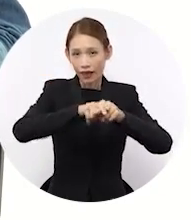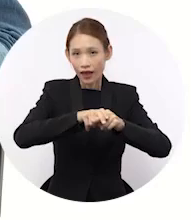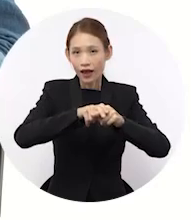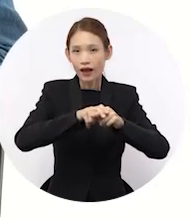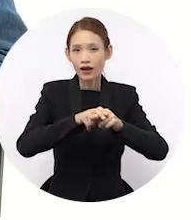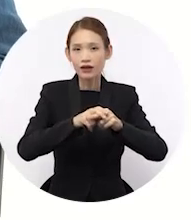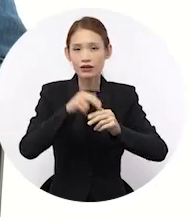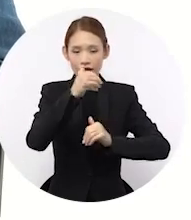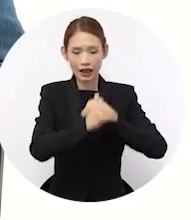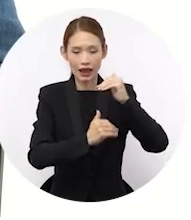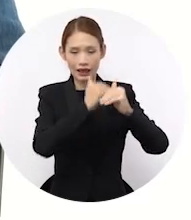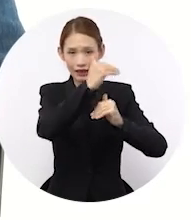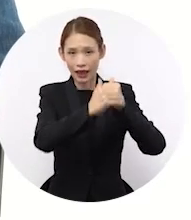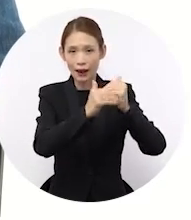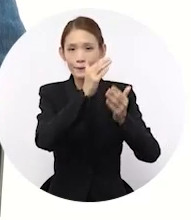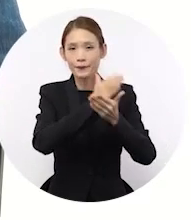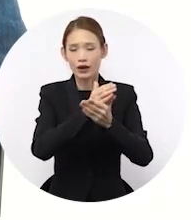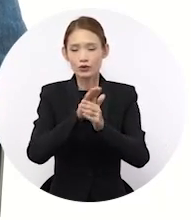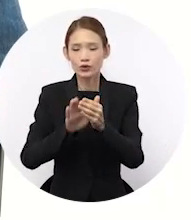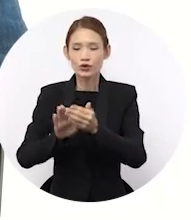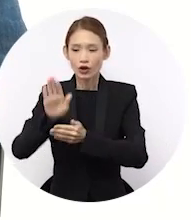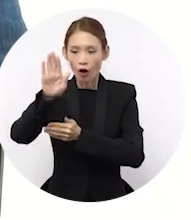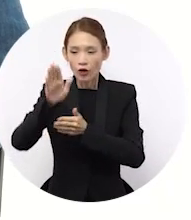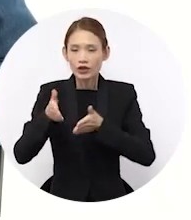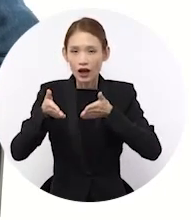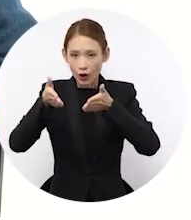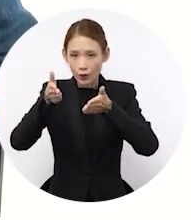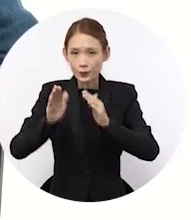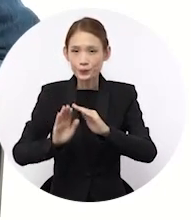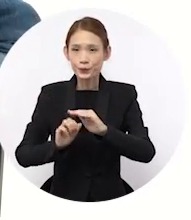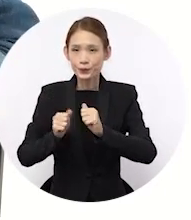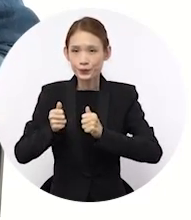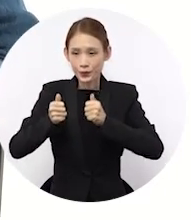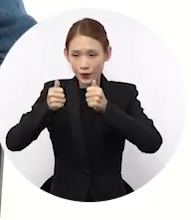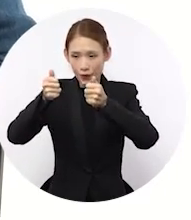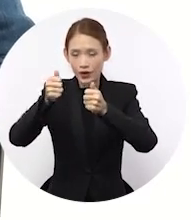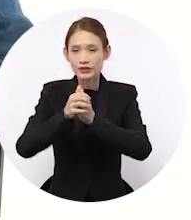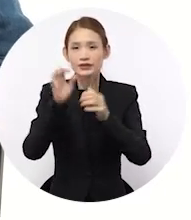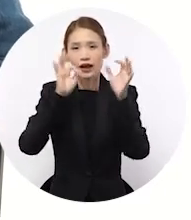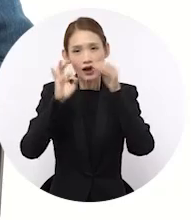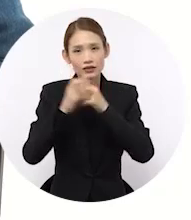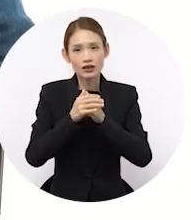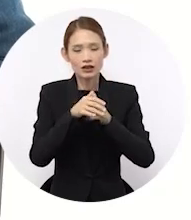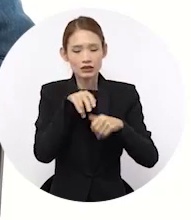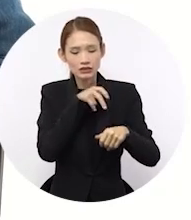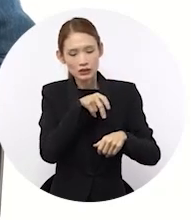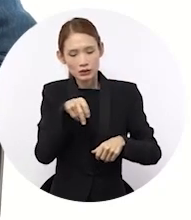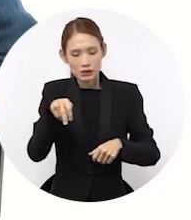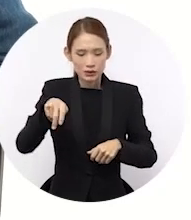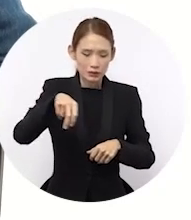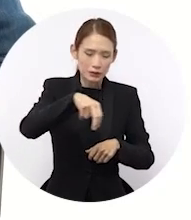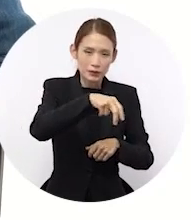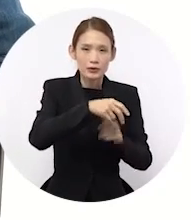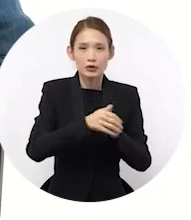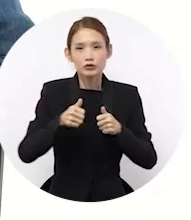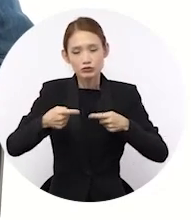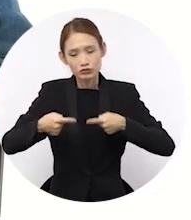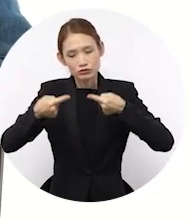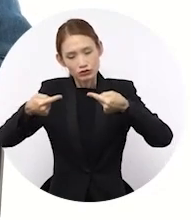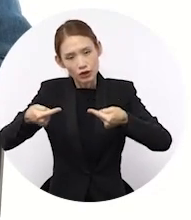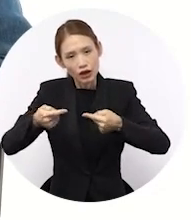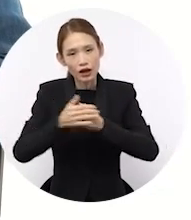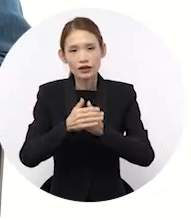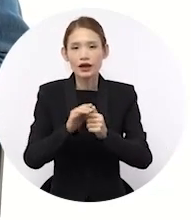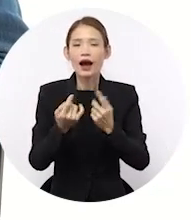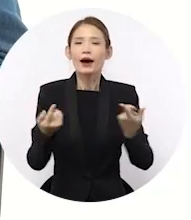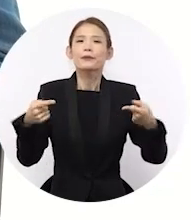있는 사람이 계단이 아닌 경사로를 찾아서 남들보다 한참을 돌아가야 하는 일들은 우리가 함께